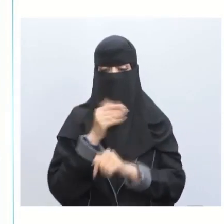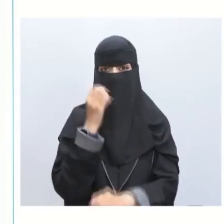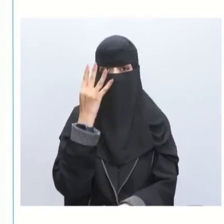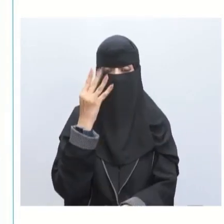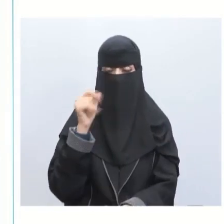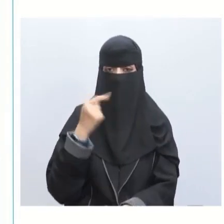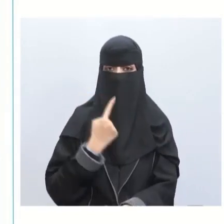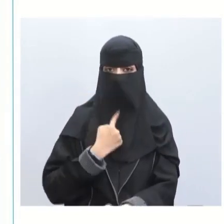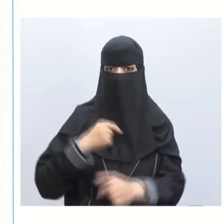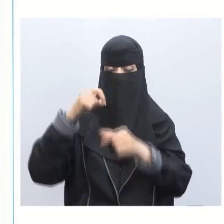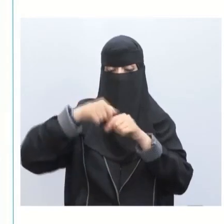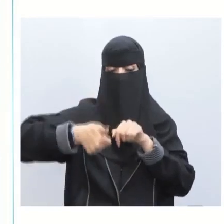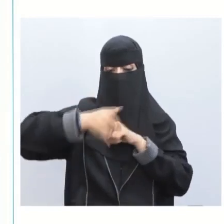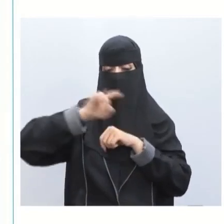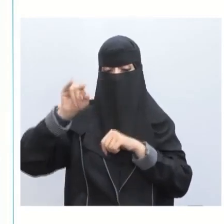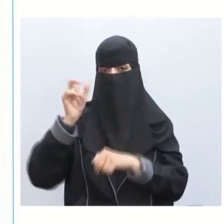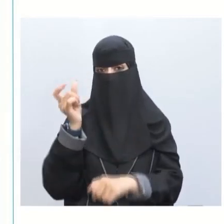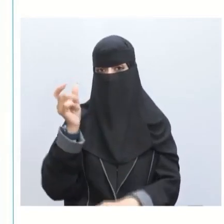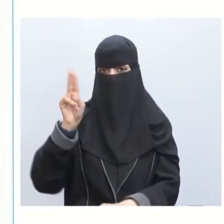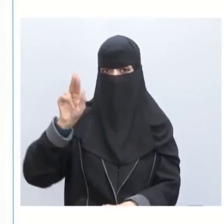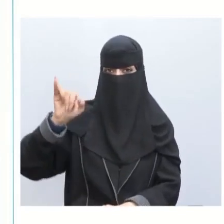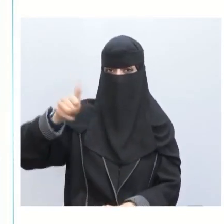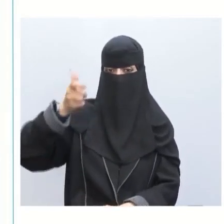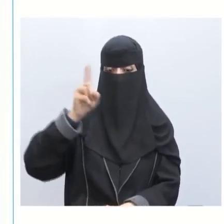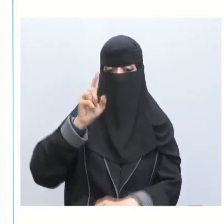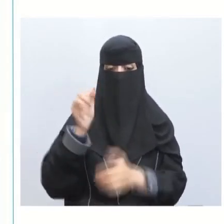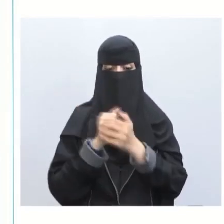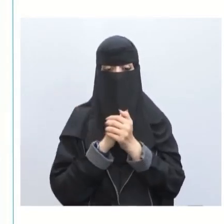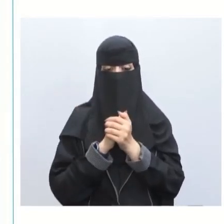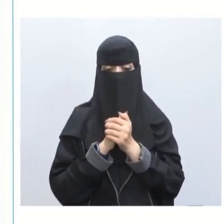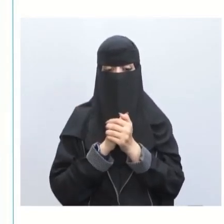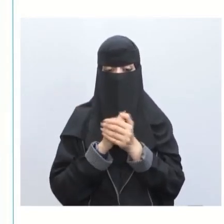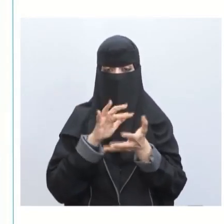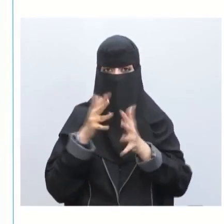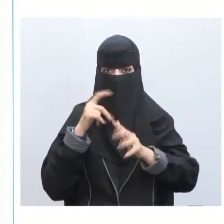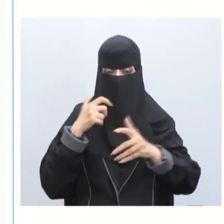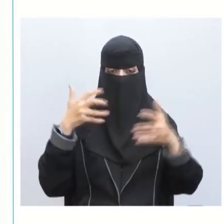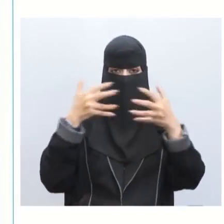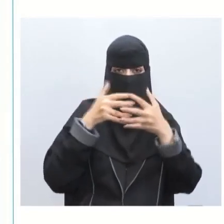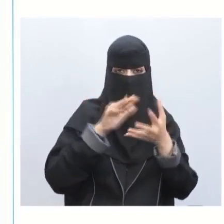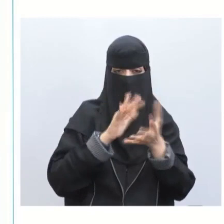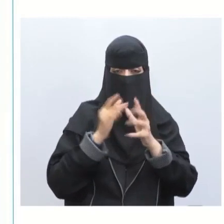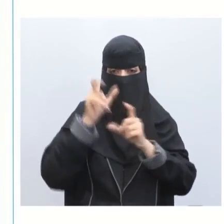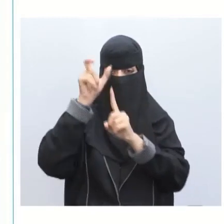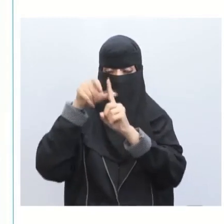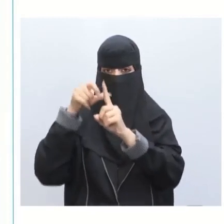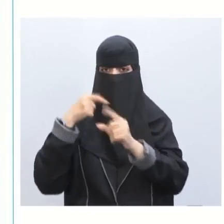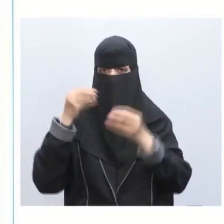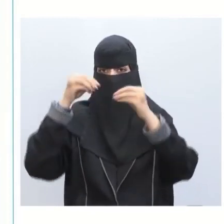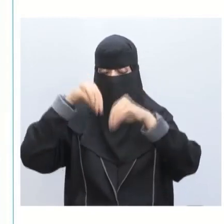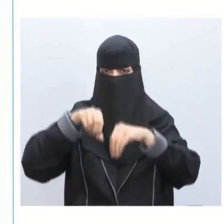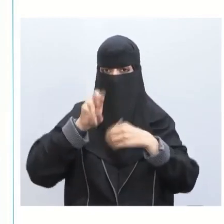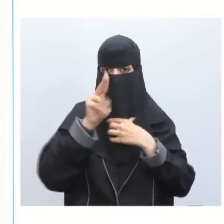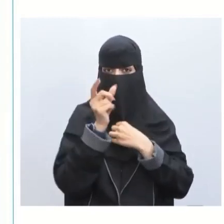الداخليه الرغبه في الانتماء قد يشارك بعض الاشخاص في التنمر